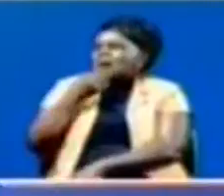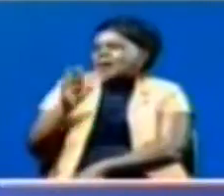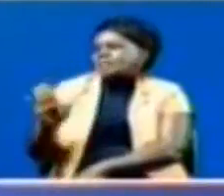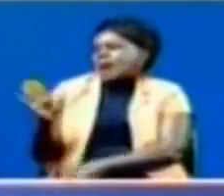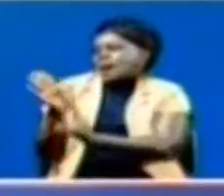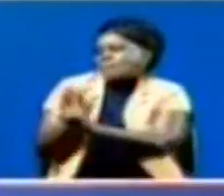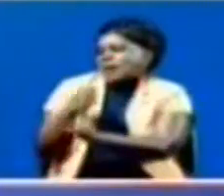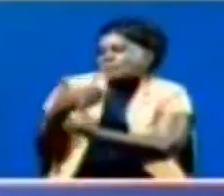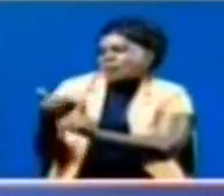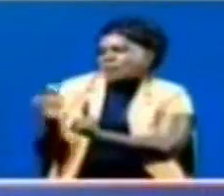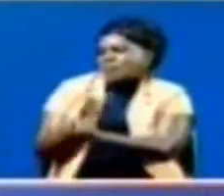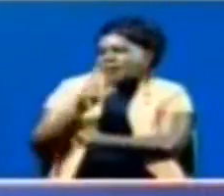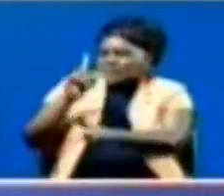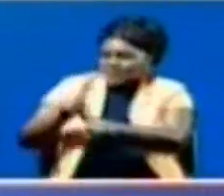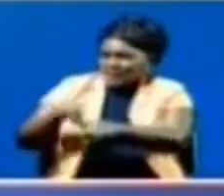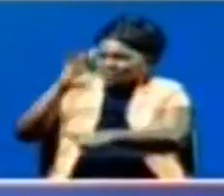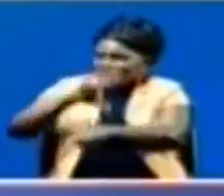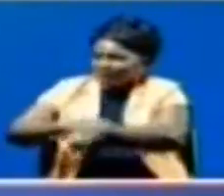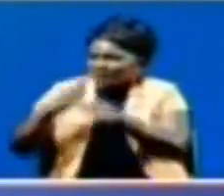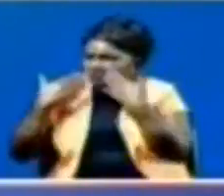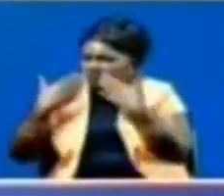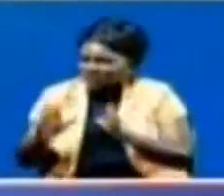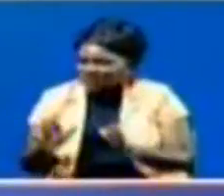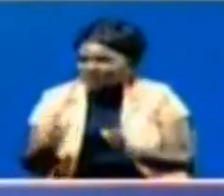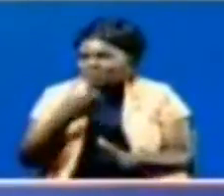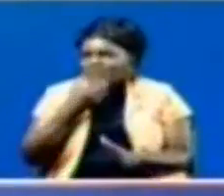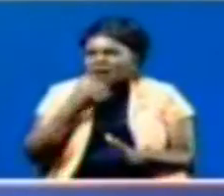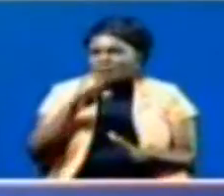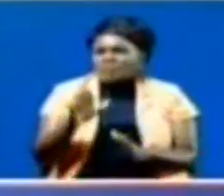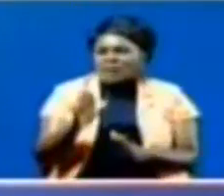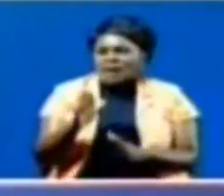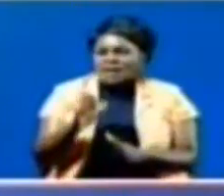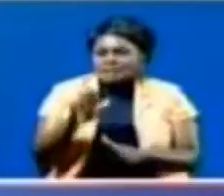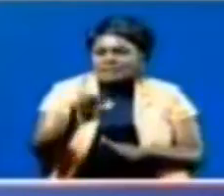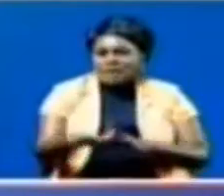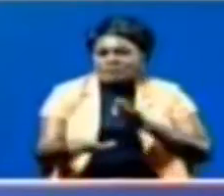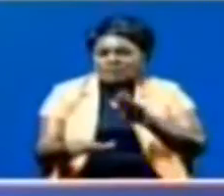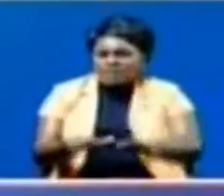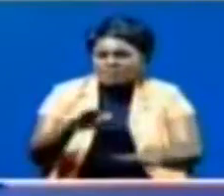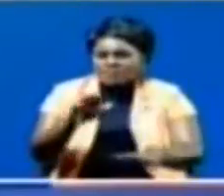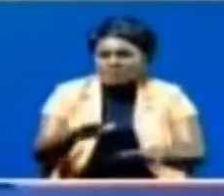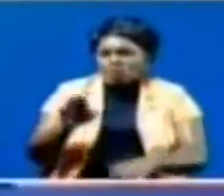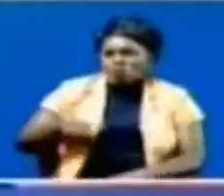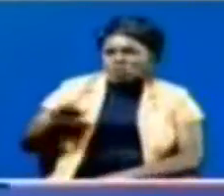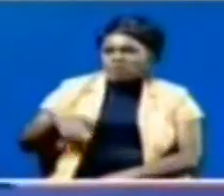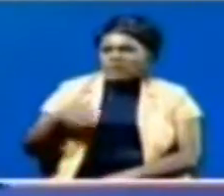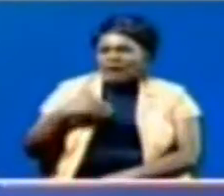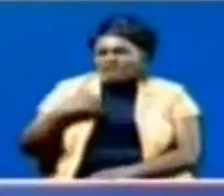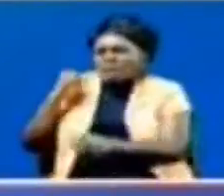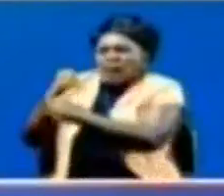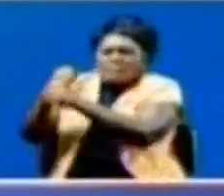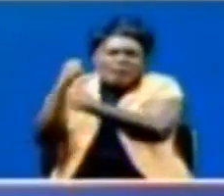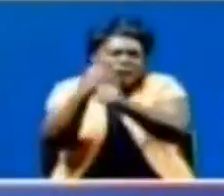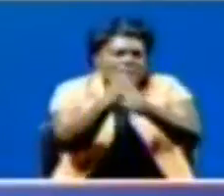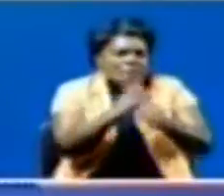kutafuta mwanamke ameleta. Na anapoleta mwanamume hufanya mambo yake kwa hatua. Hatufanye kama nyinyi. Wanawake wana multitask, anafanya